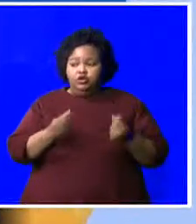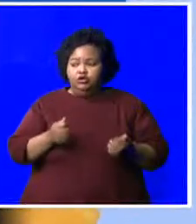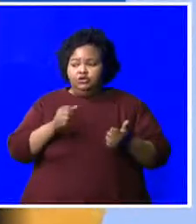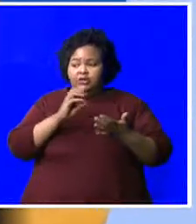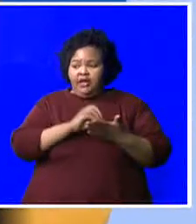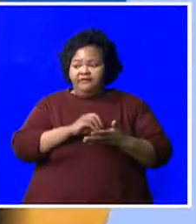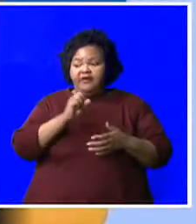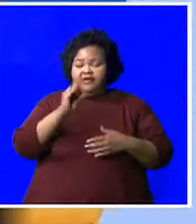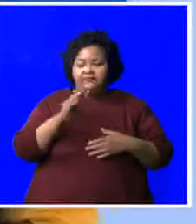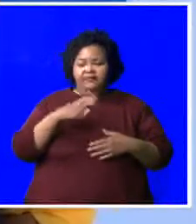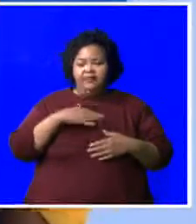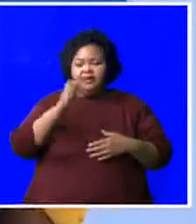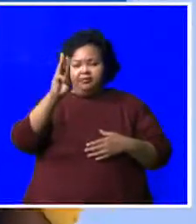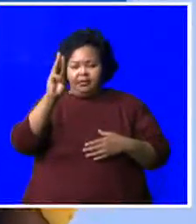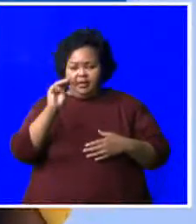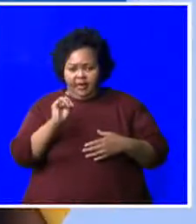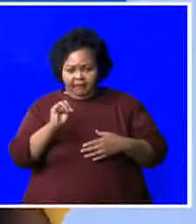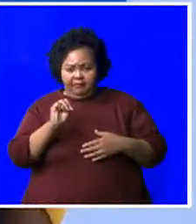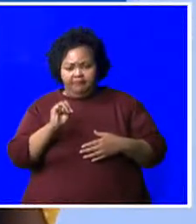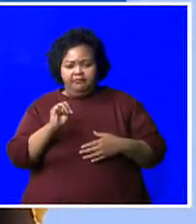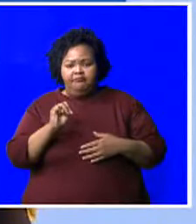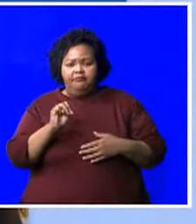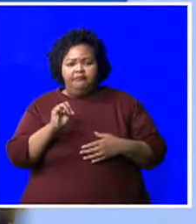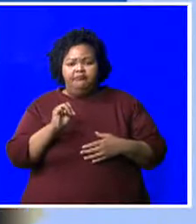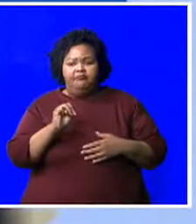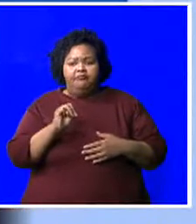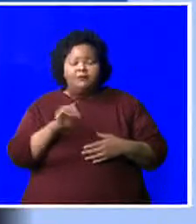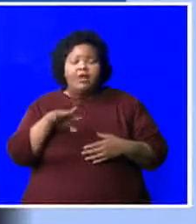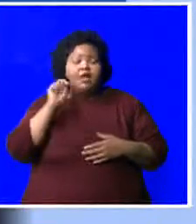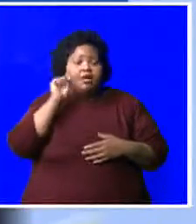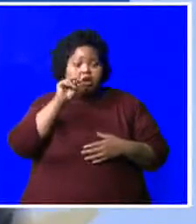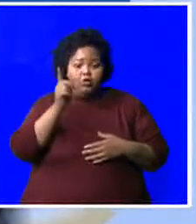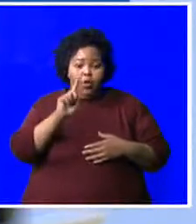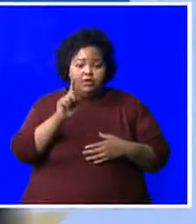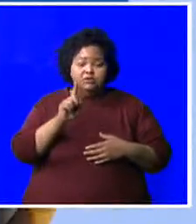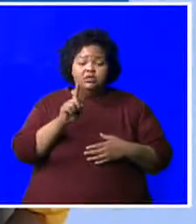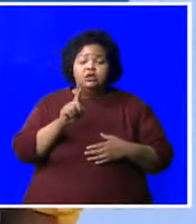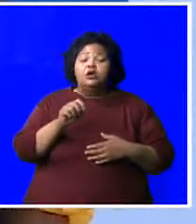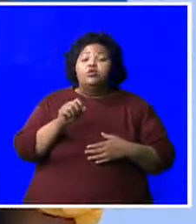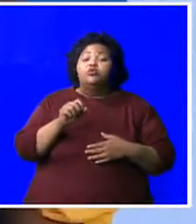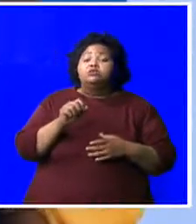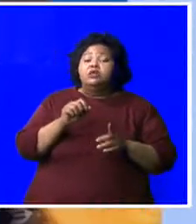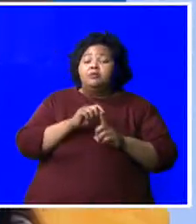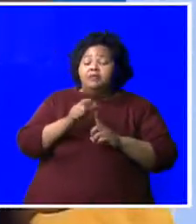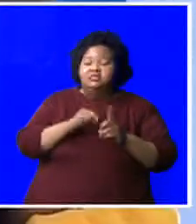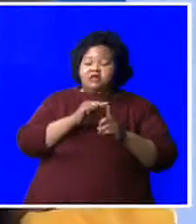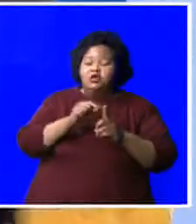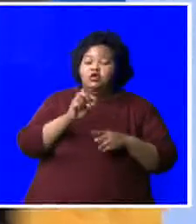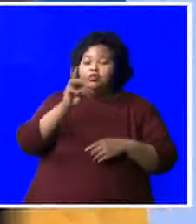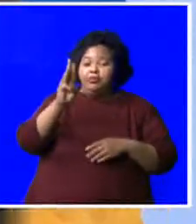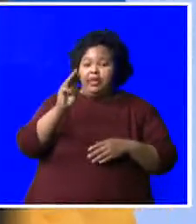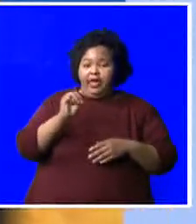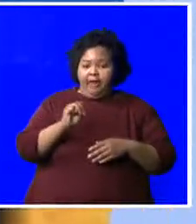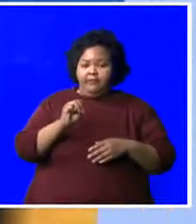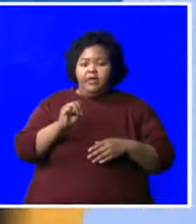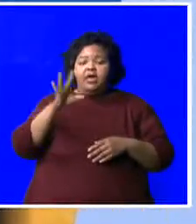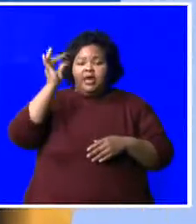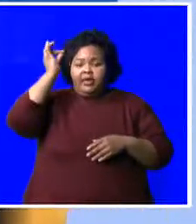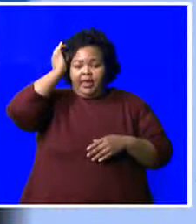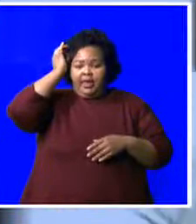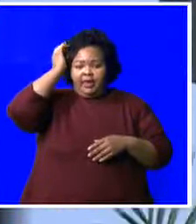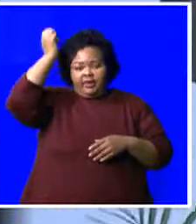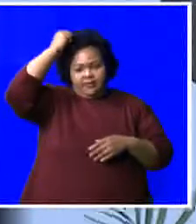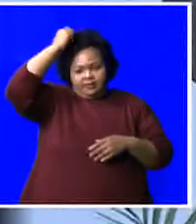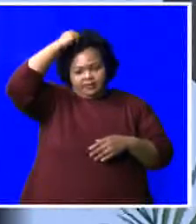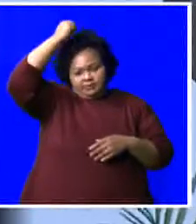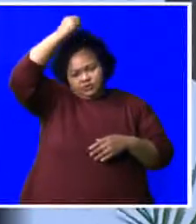mwe ngikapteni bengathi silo sikhulu kuthi ngakuthi lo kapteni kube ngumuntu lotaweluleke emakhosi ngekwethembeka